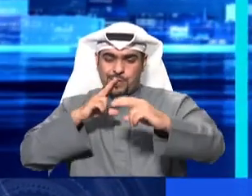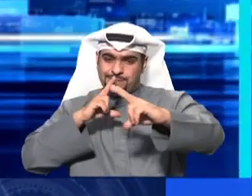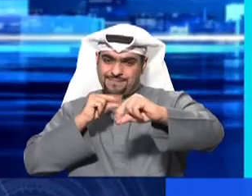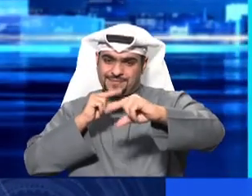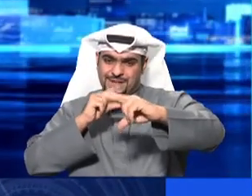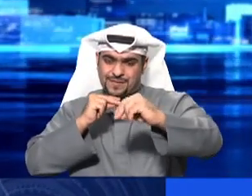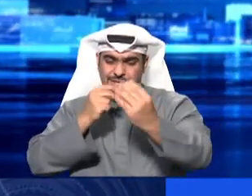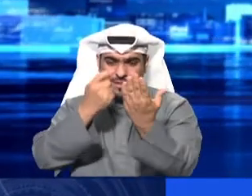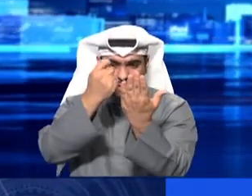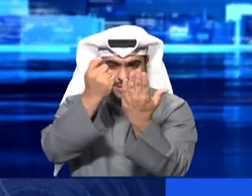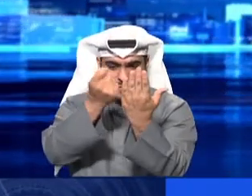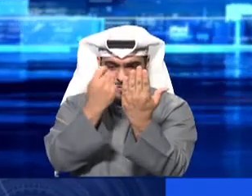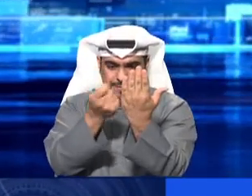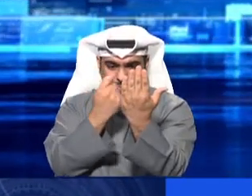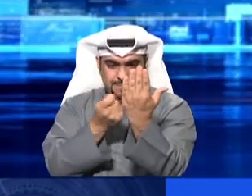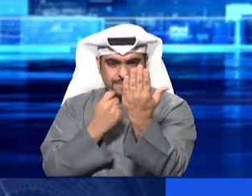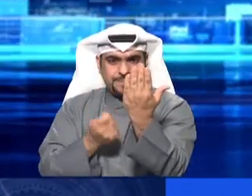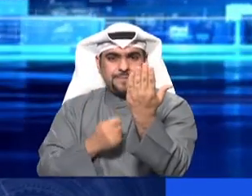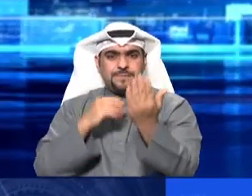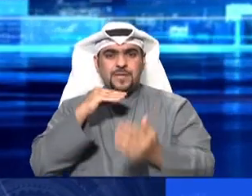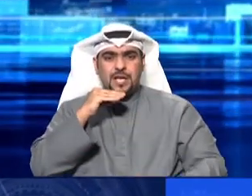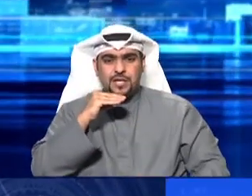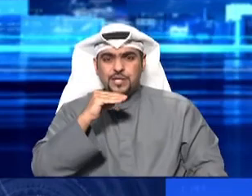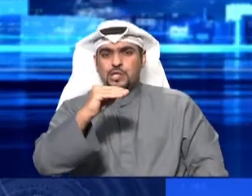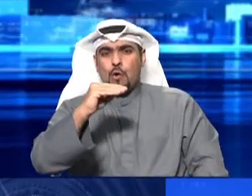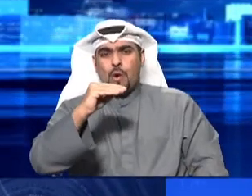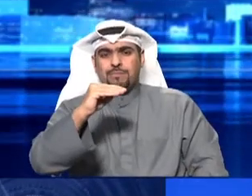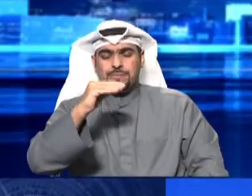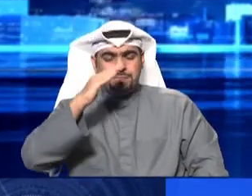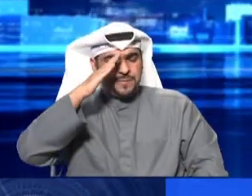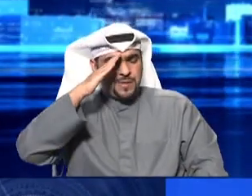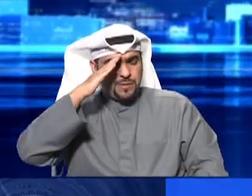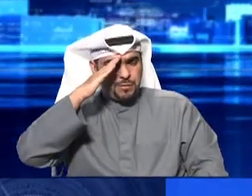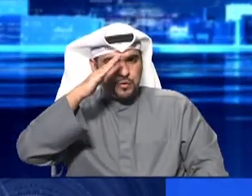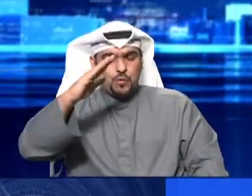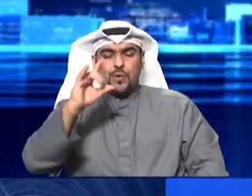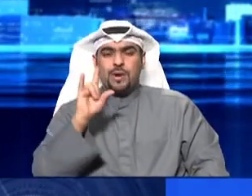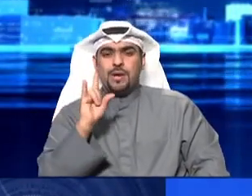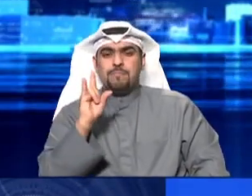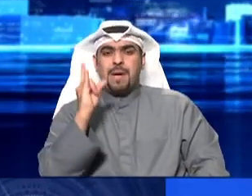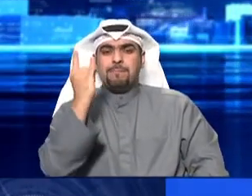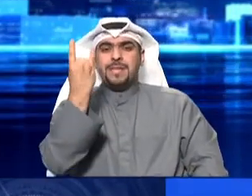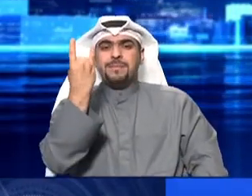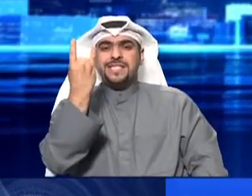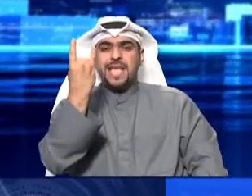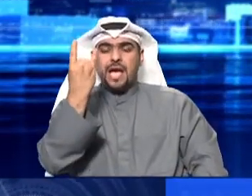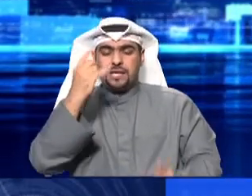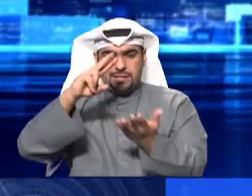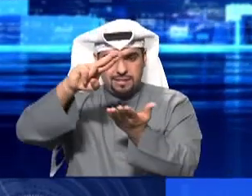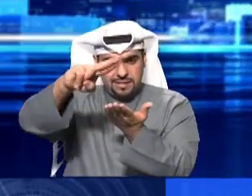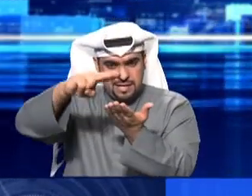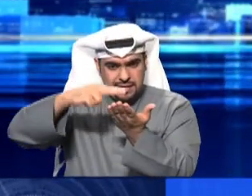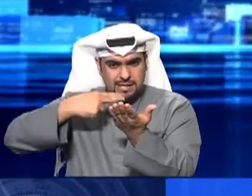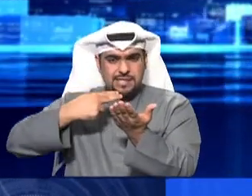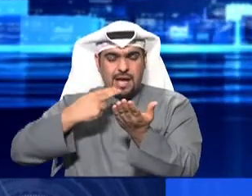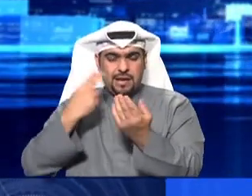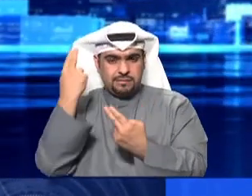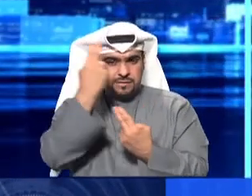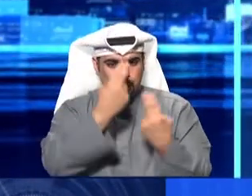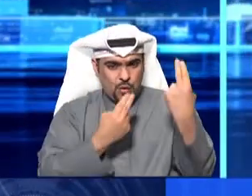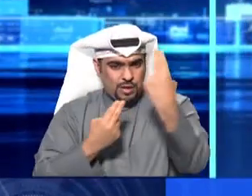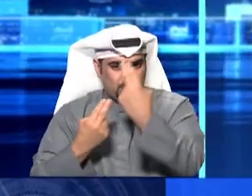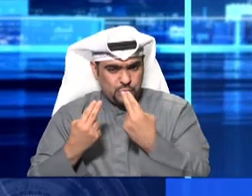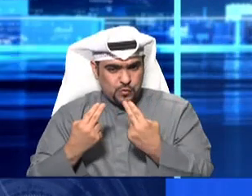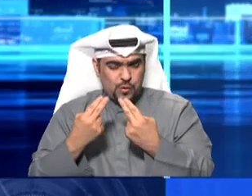البلاد الشيخ نواف الأحمد الجابر الصباح حفظه الله ورعاه ببرقية جوابية ضمنها خالص شكره على ما عبر